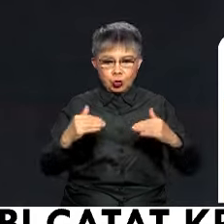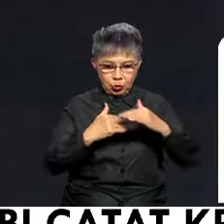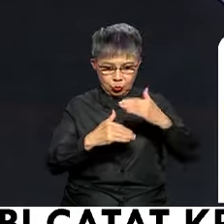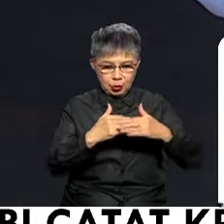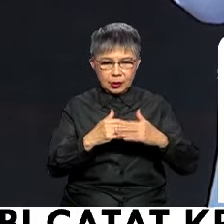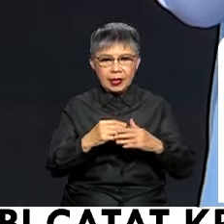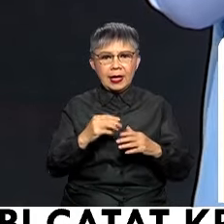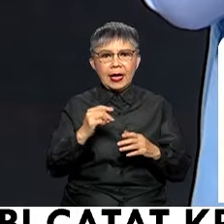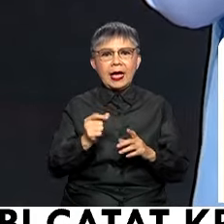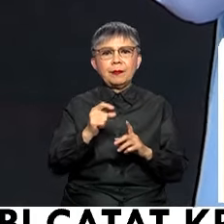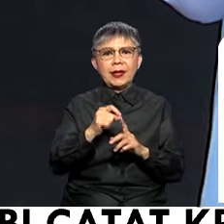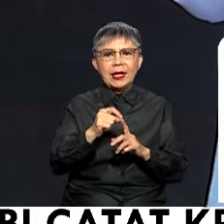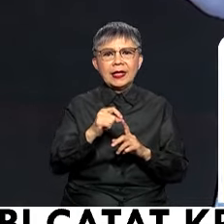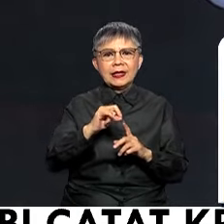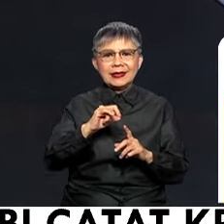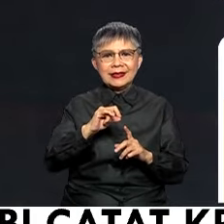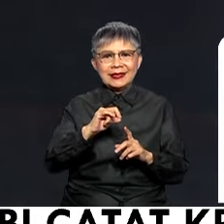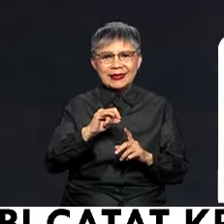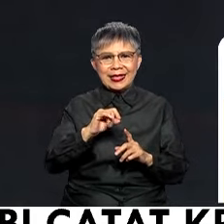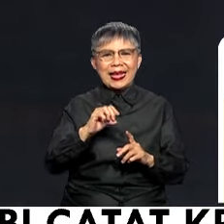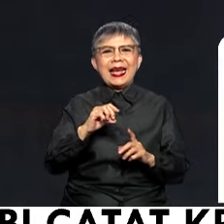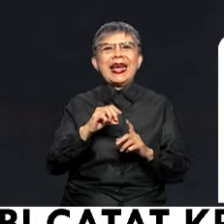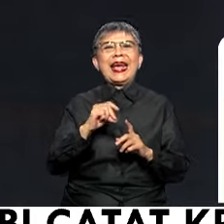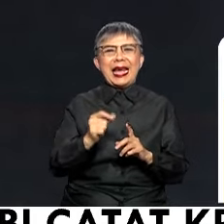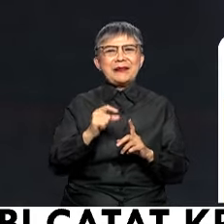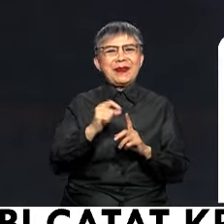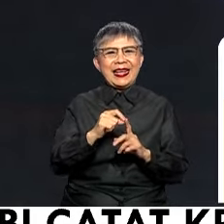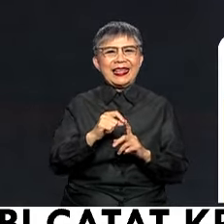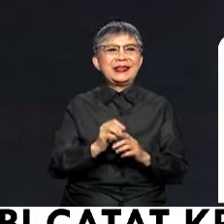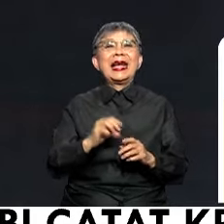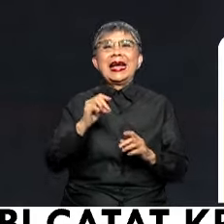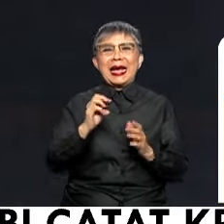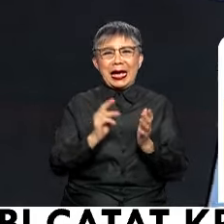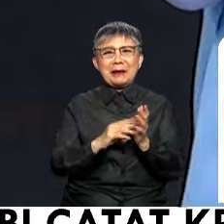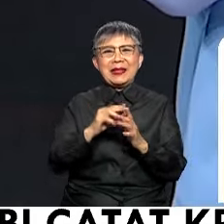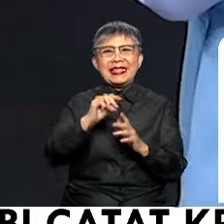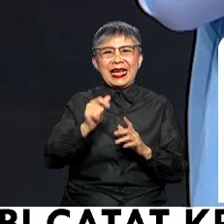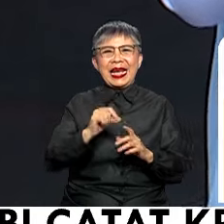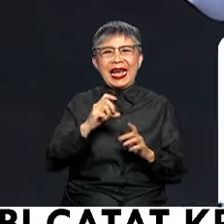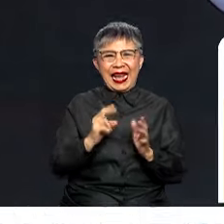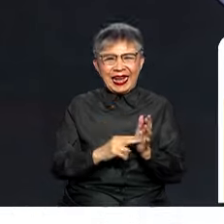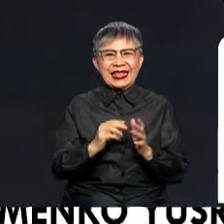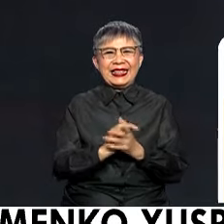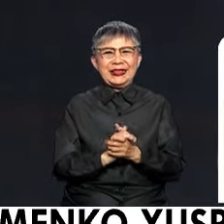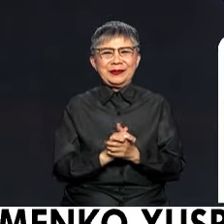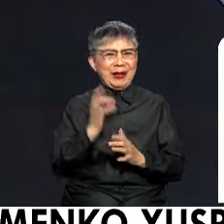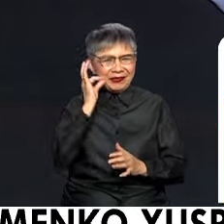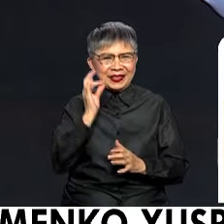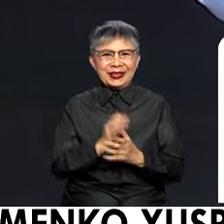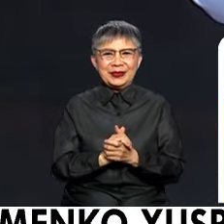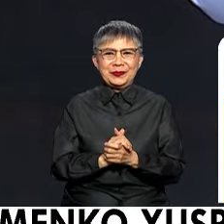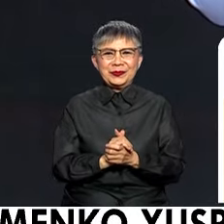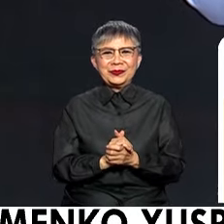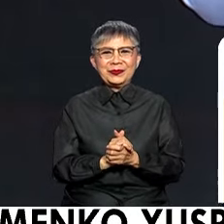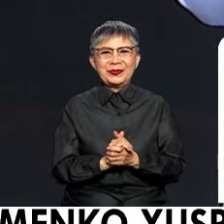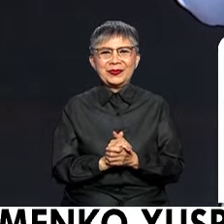dengan R rpjpm rpjp Maaf rpjpm ya sor ya dan